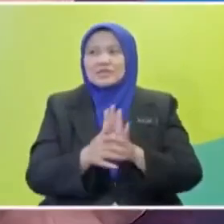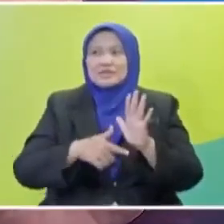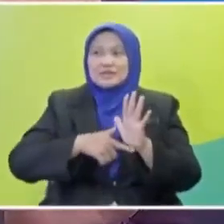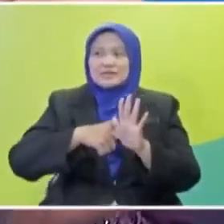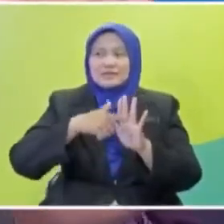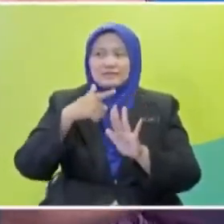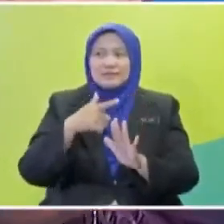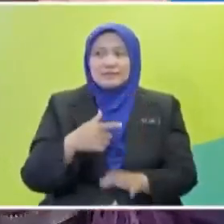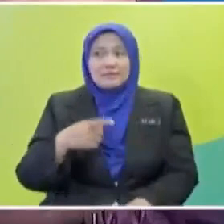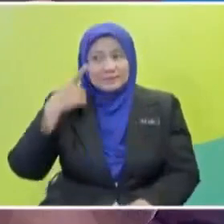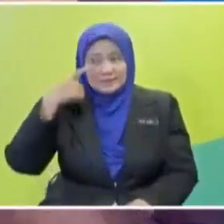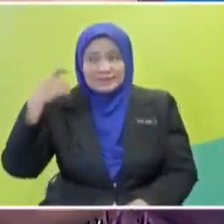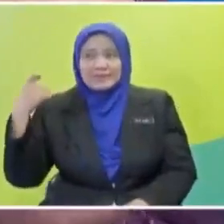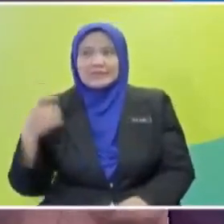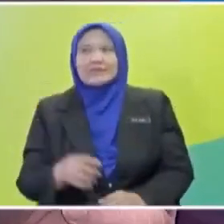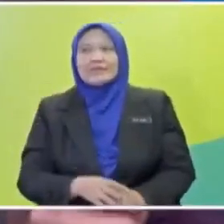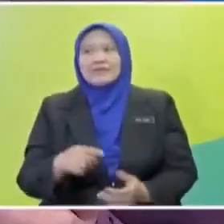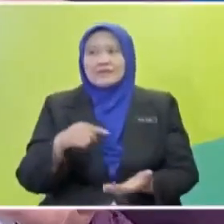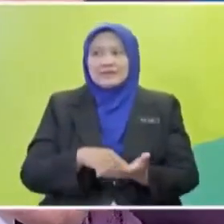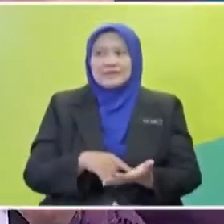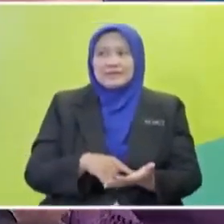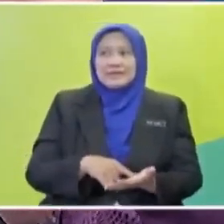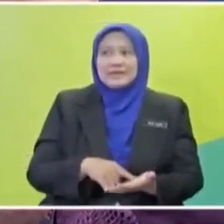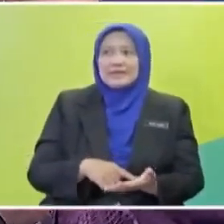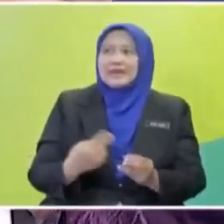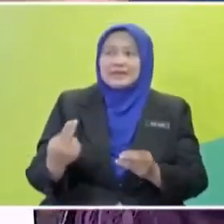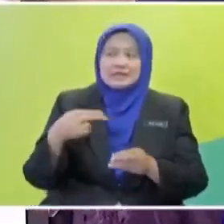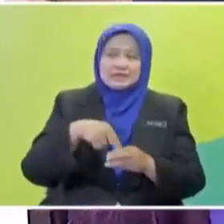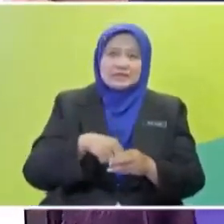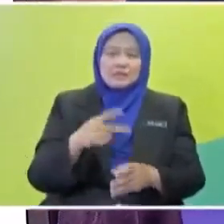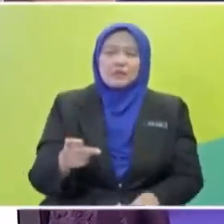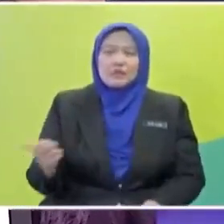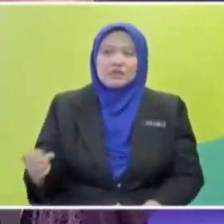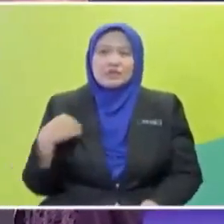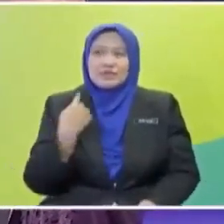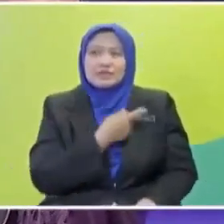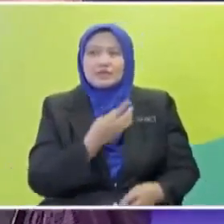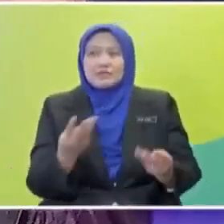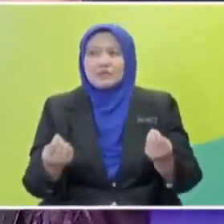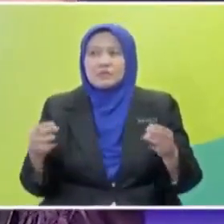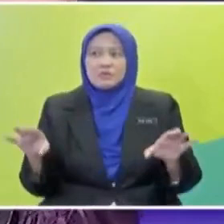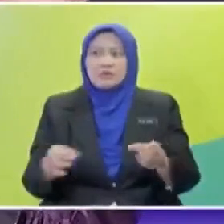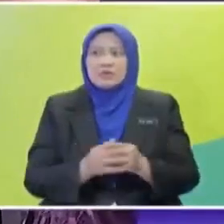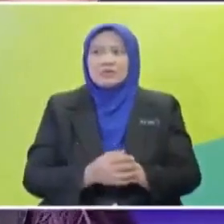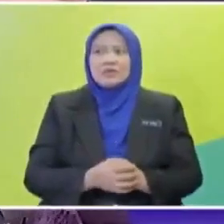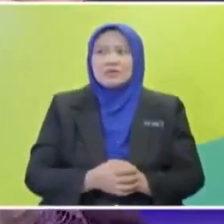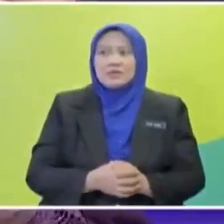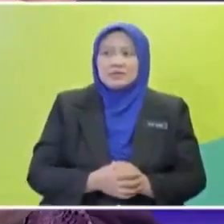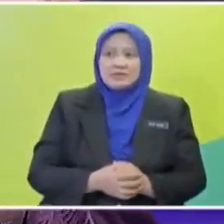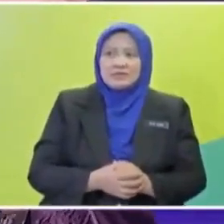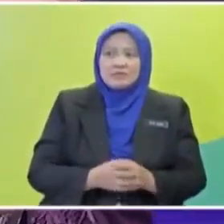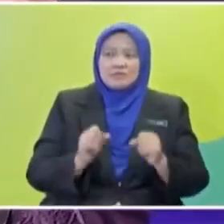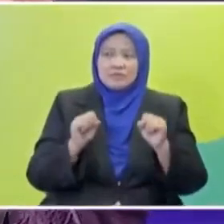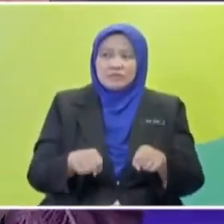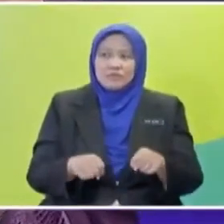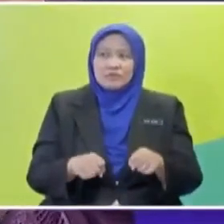cikgu. Sebab yang ini pun hasil produk kita yang buat. Bukan semestinya kita nak buat tu memang kentang goreng, memang kentang goreng yang biasa. Okay,